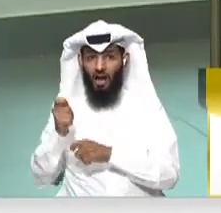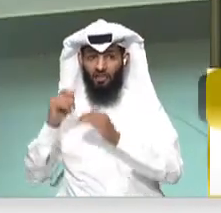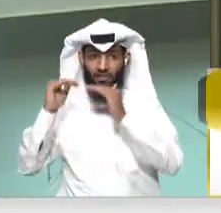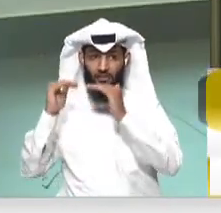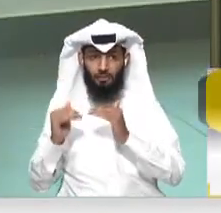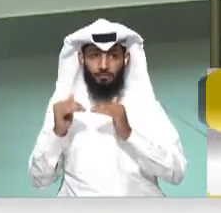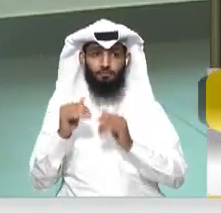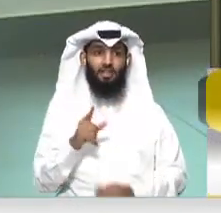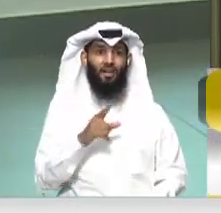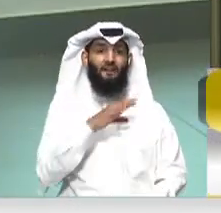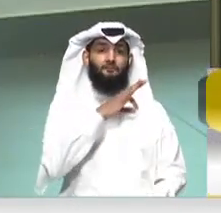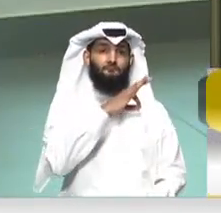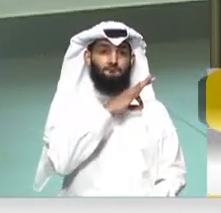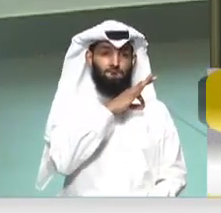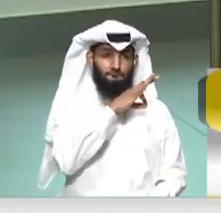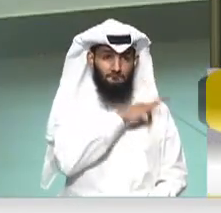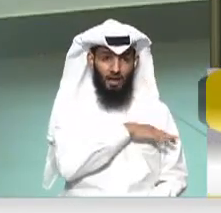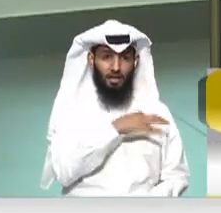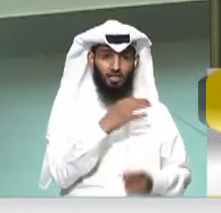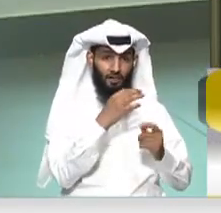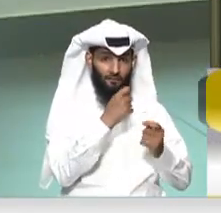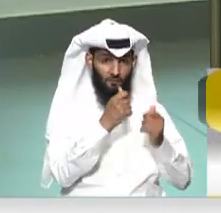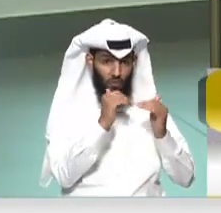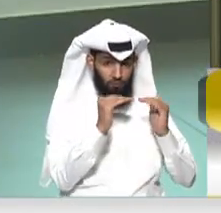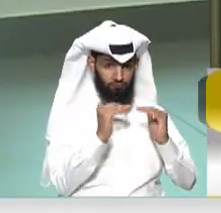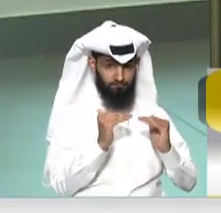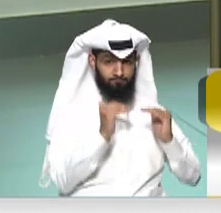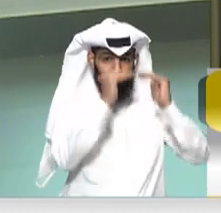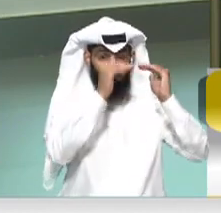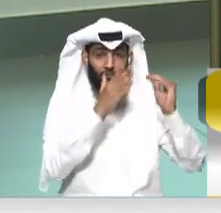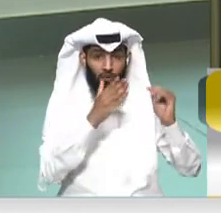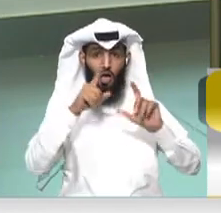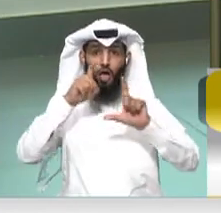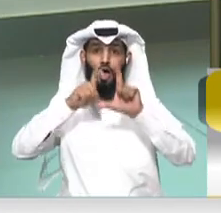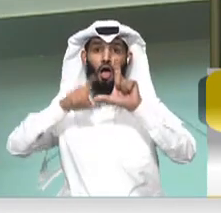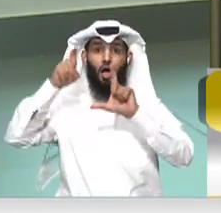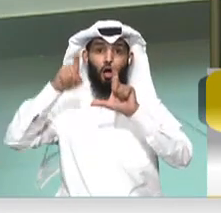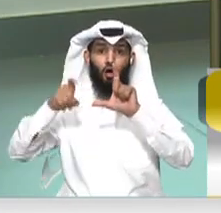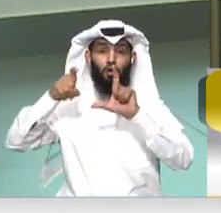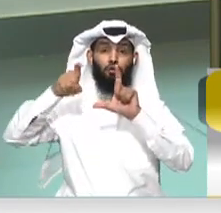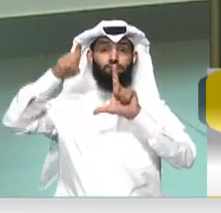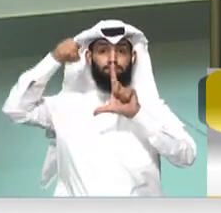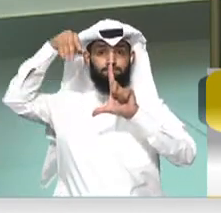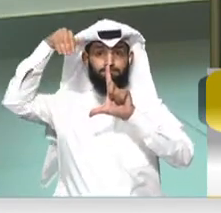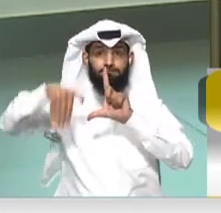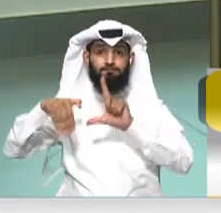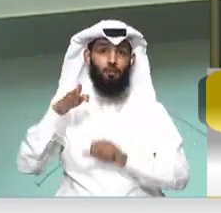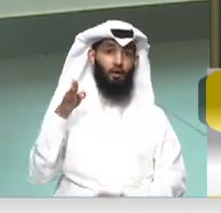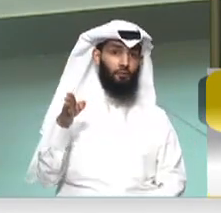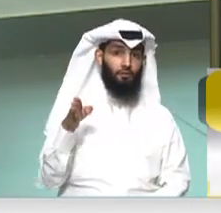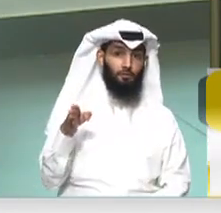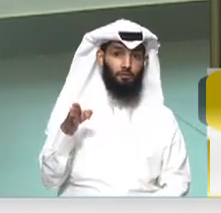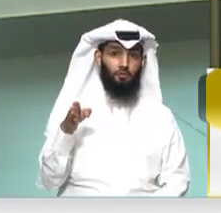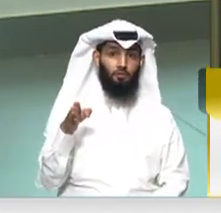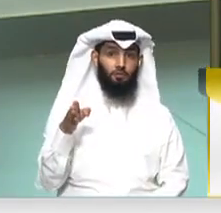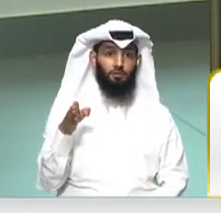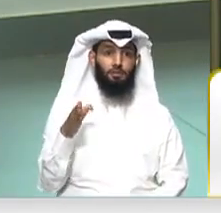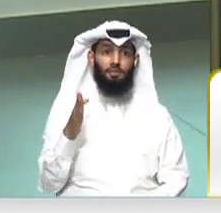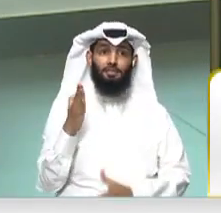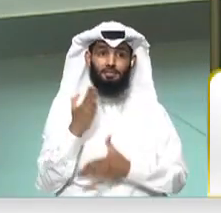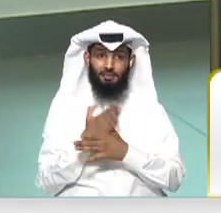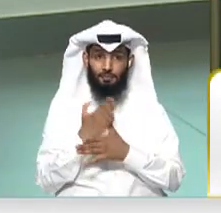الفائدة فهذا نظريا يؤثر سلبا على سوق الأسهم، حيث أن العائد على المخاطر بالنسبة